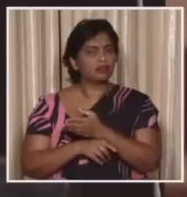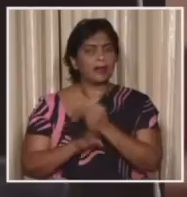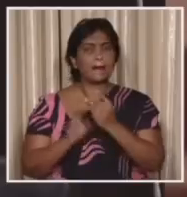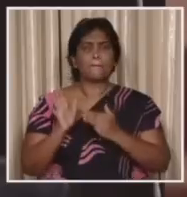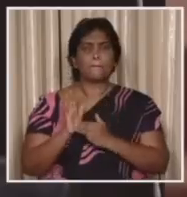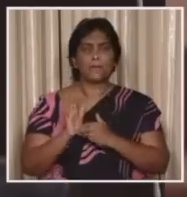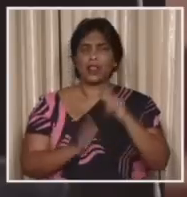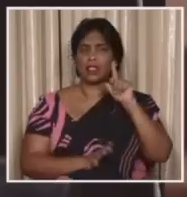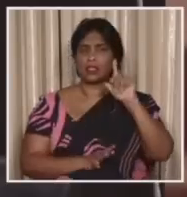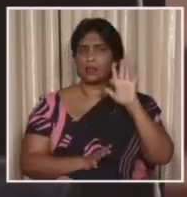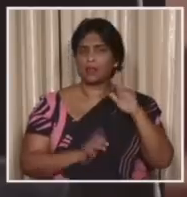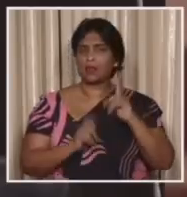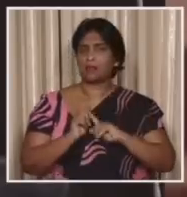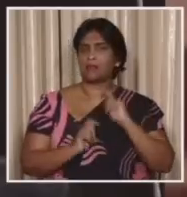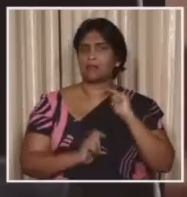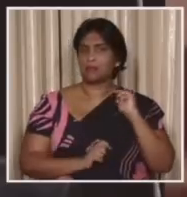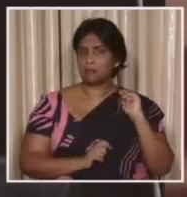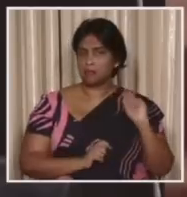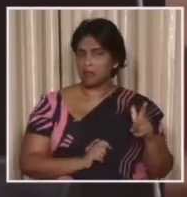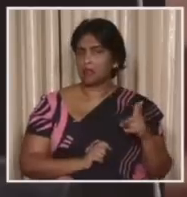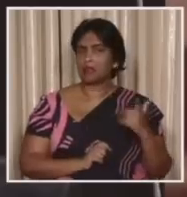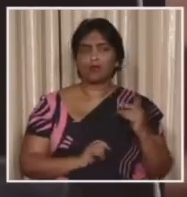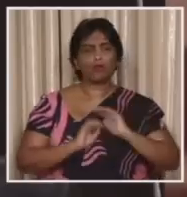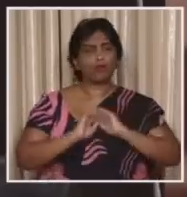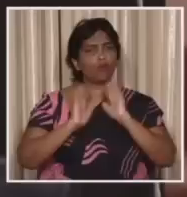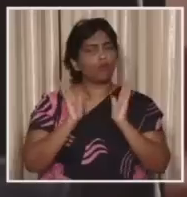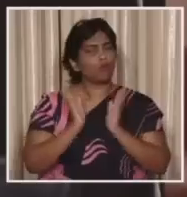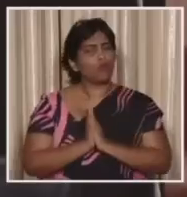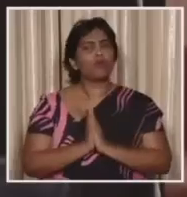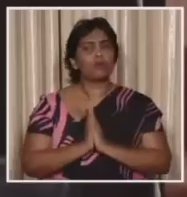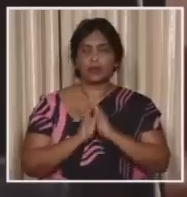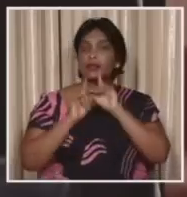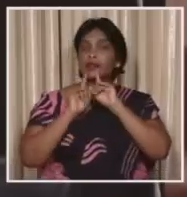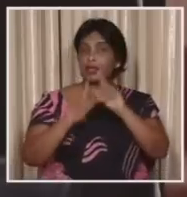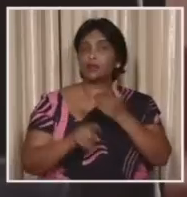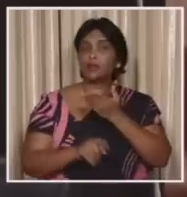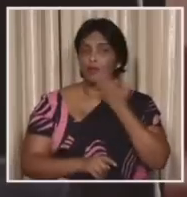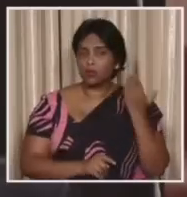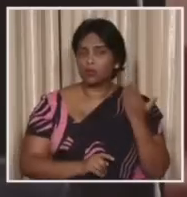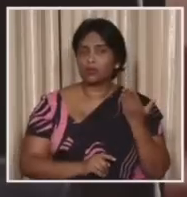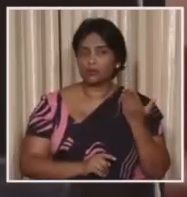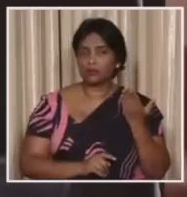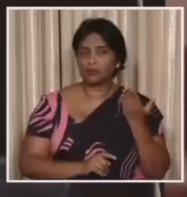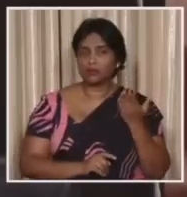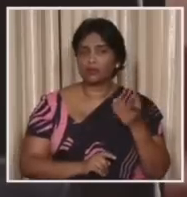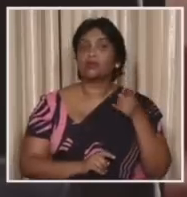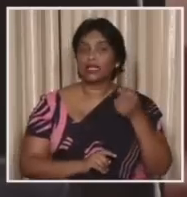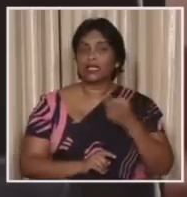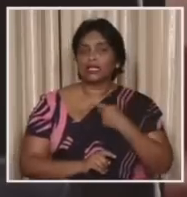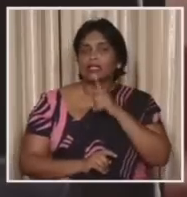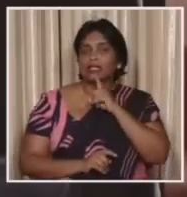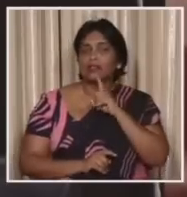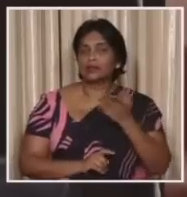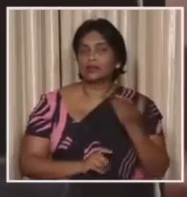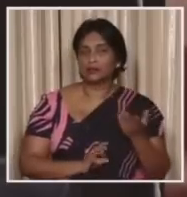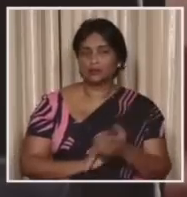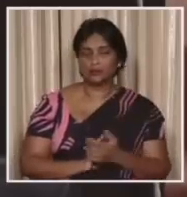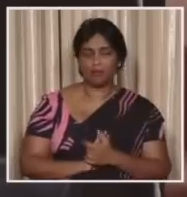මිලියන 75ක දඩයක් නැතුව ඔක්කොම කියන්න තිබුණයි උසාවියේදී. හරි? ඒකයි මං කියන්නේ.